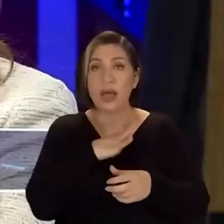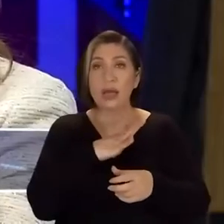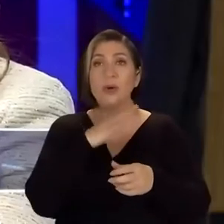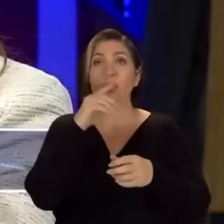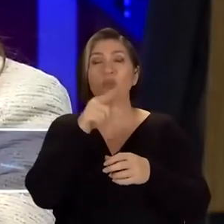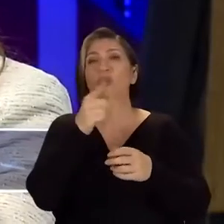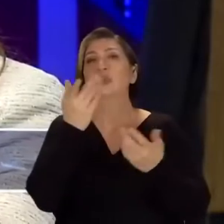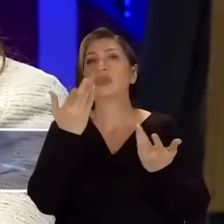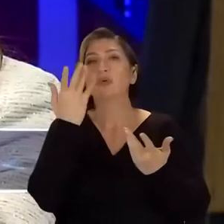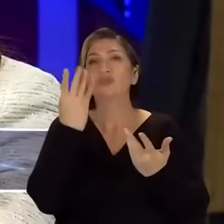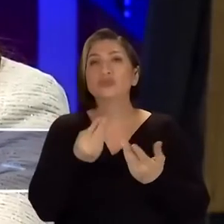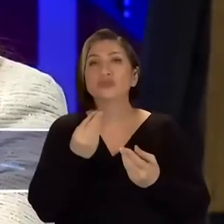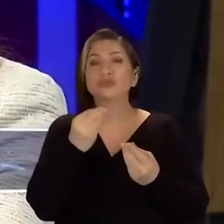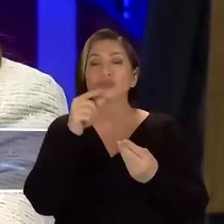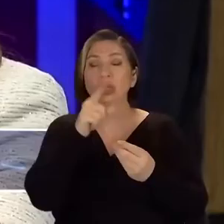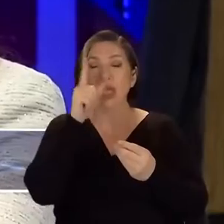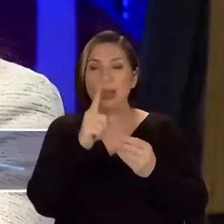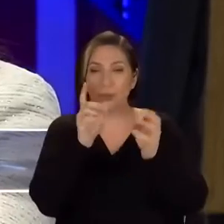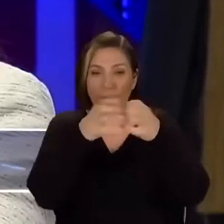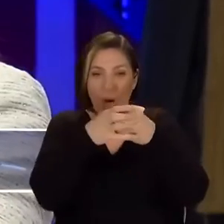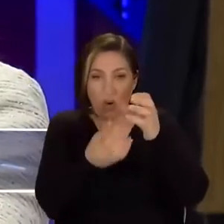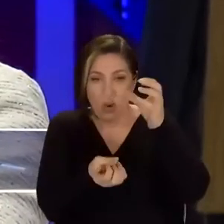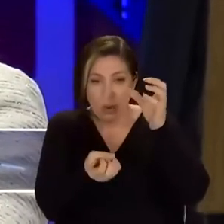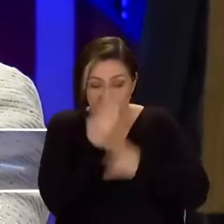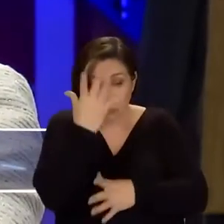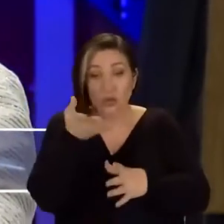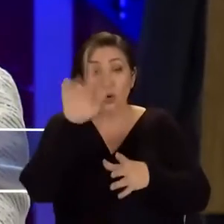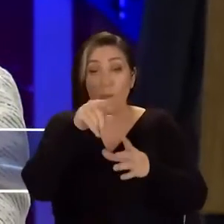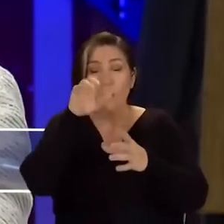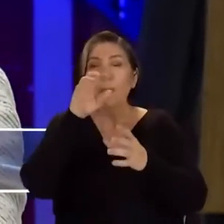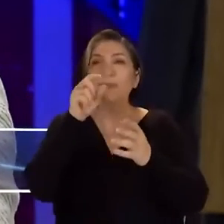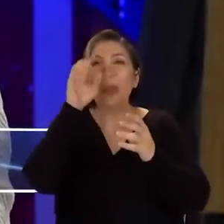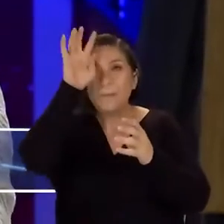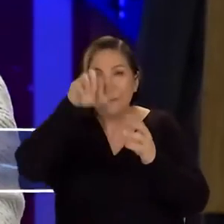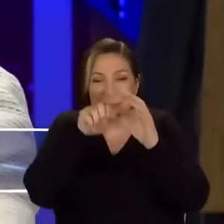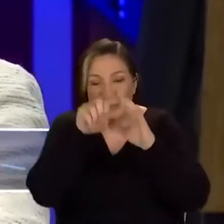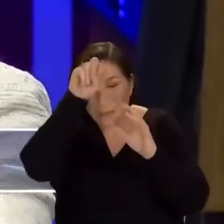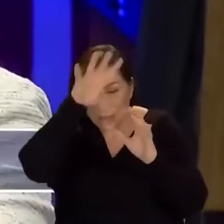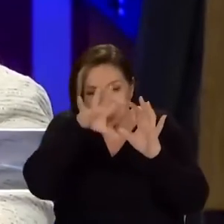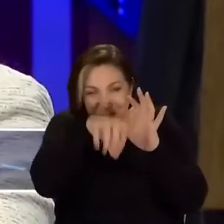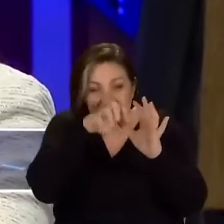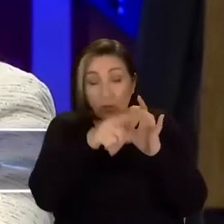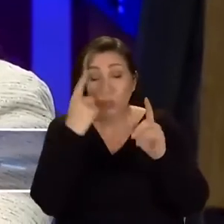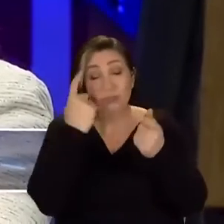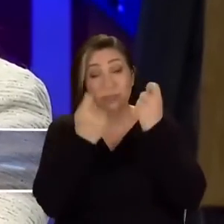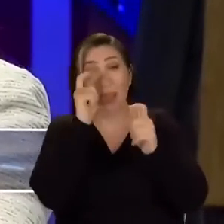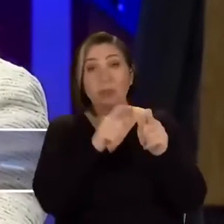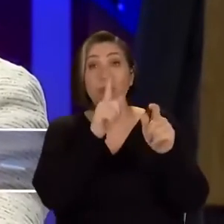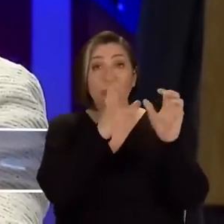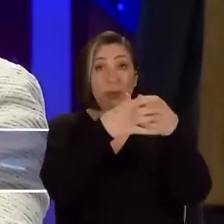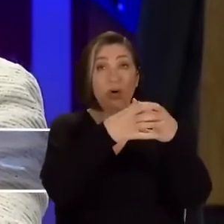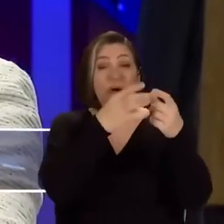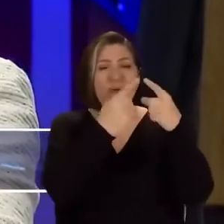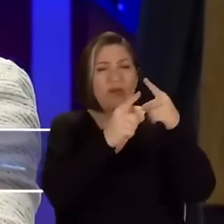bunun adına Satoshi ilk bloğa. İlk bloğu üretmiş. Sonraki blokları da bu madenciler üretsinler demiş. Bir blokta bir